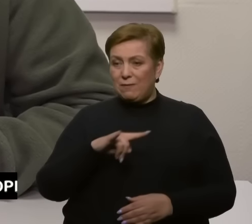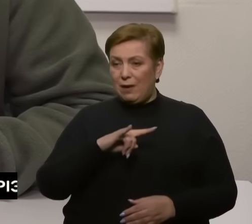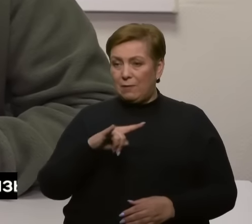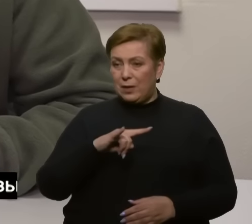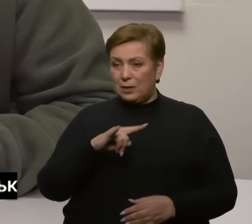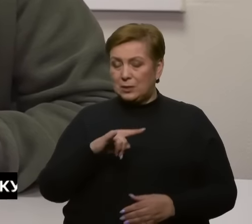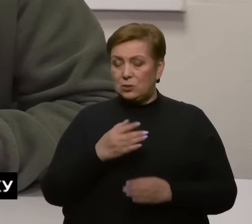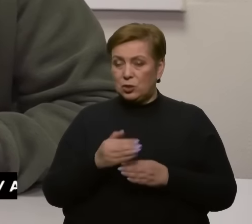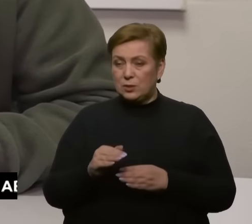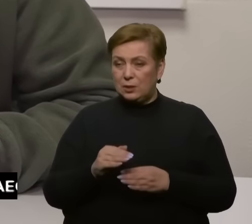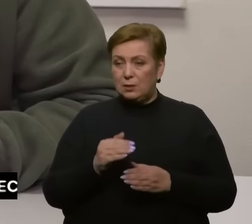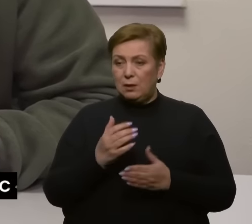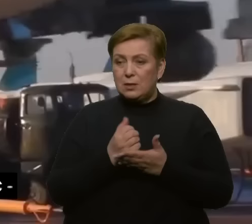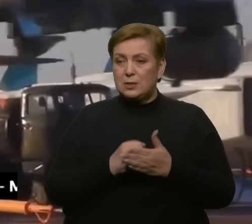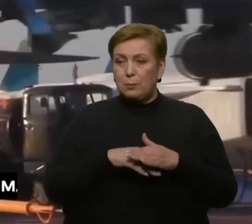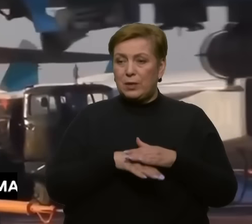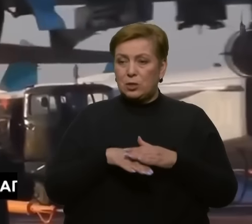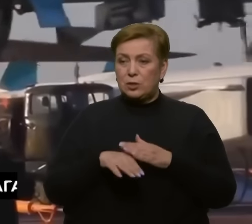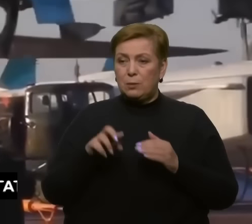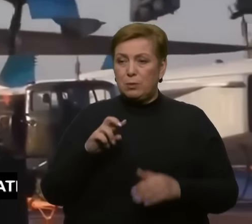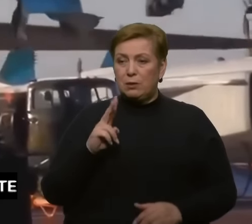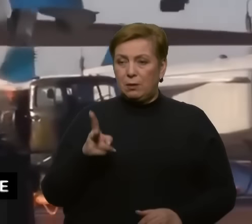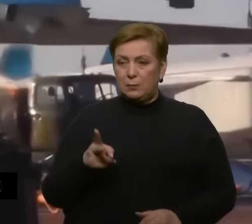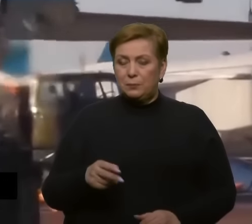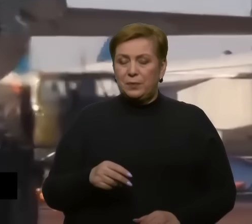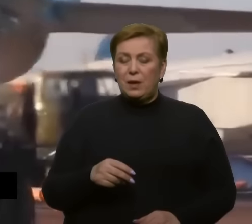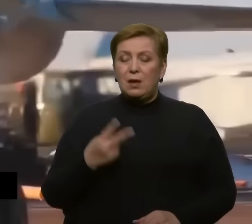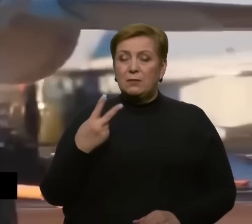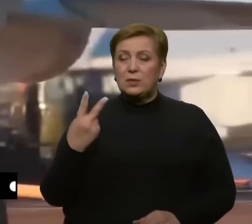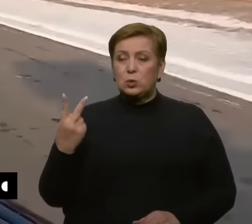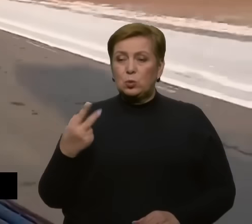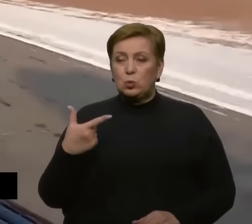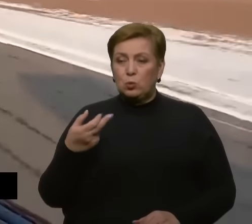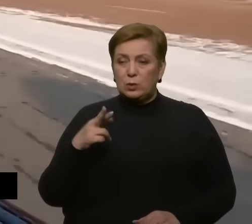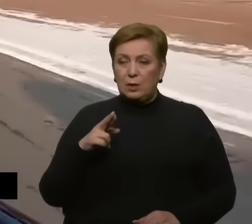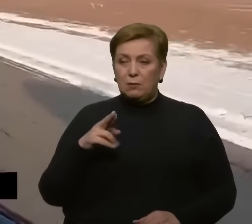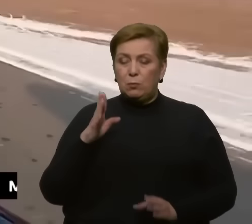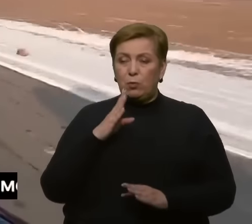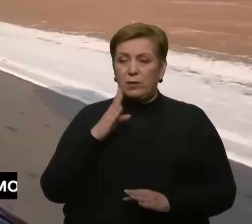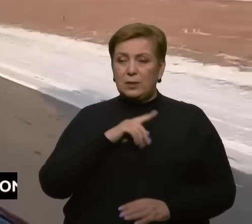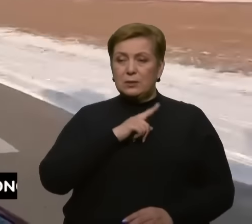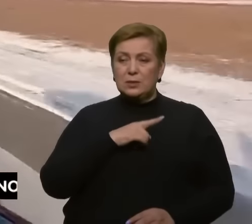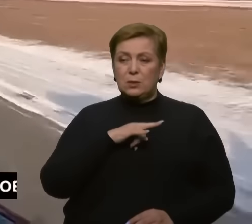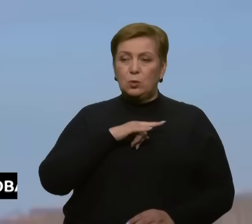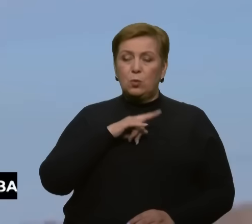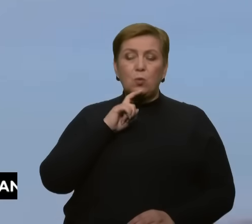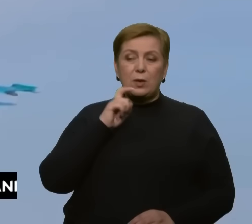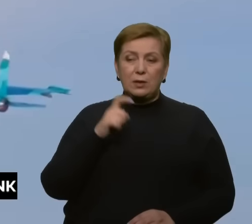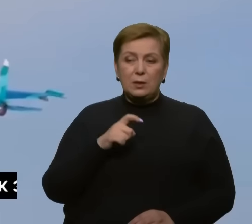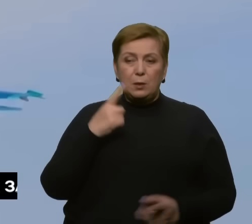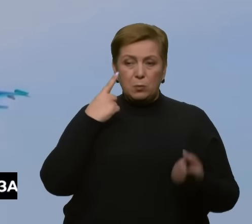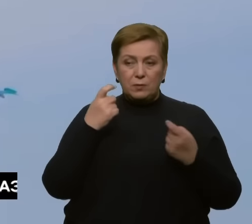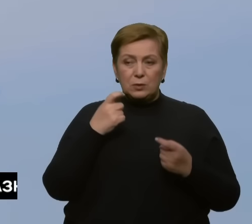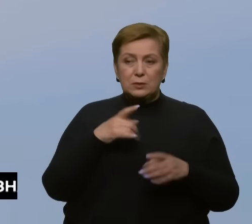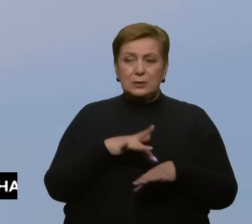як використовується для збереження БК. 22 грудня 2023 року у повітряних силах України повідомили про знищення